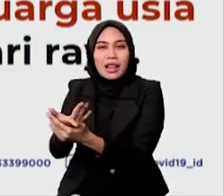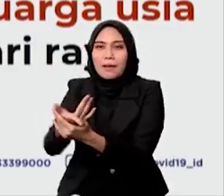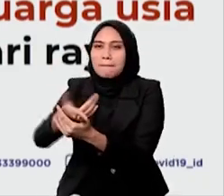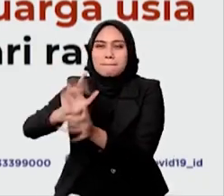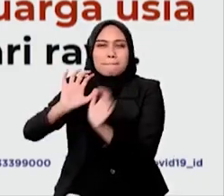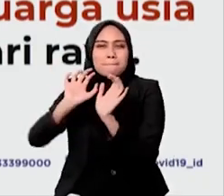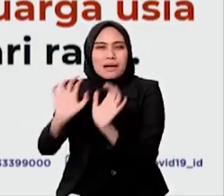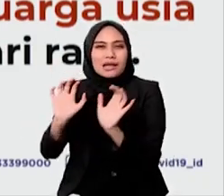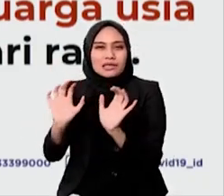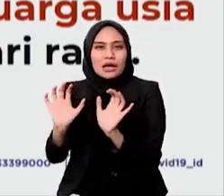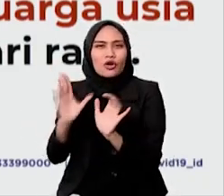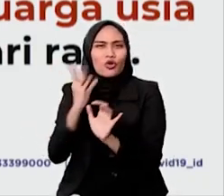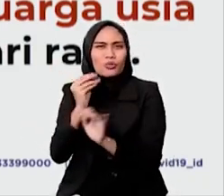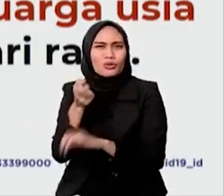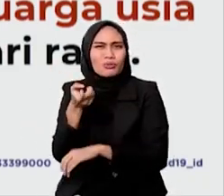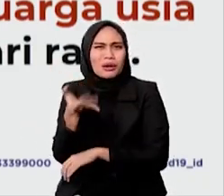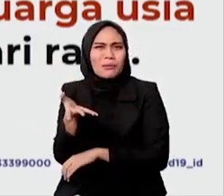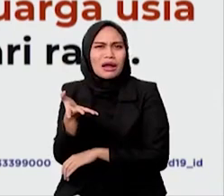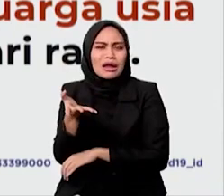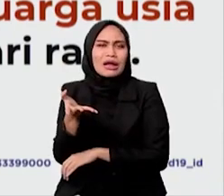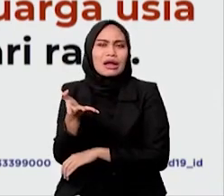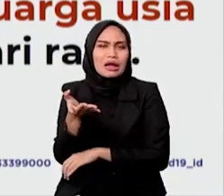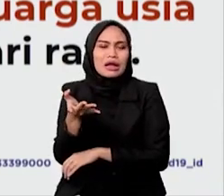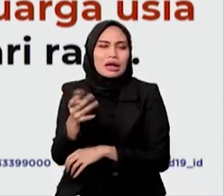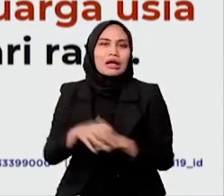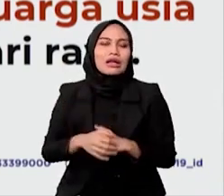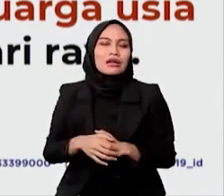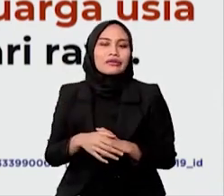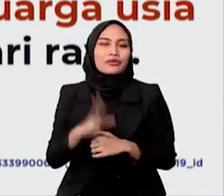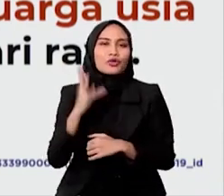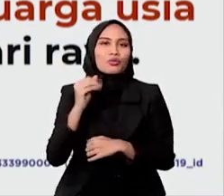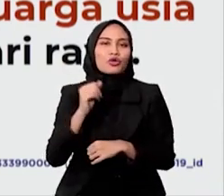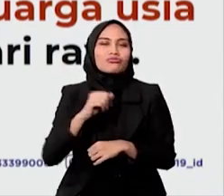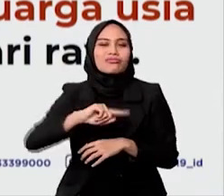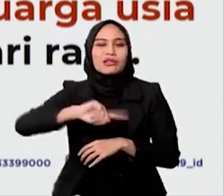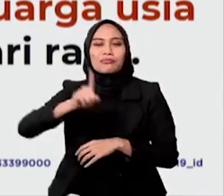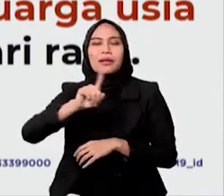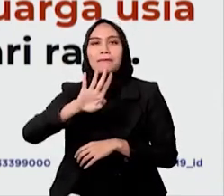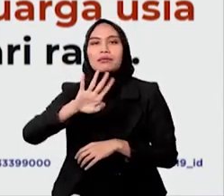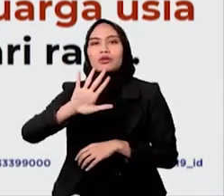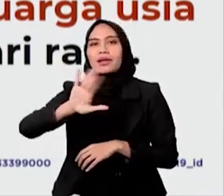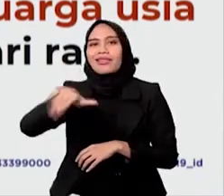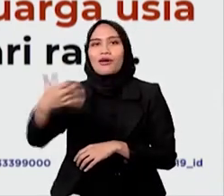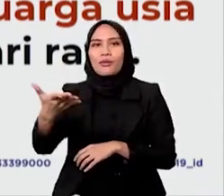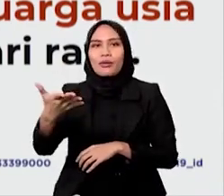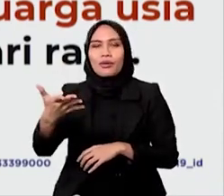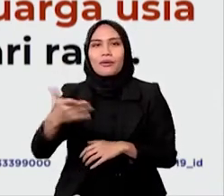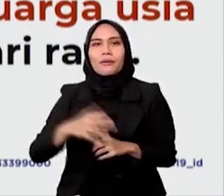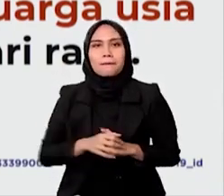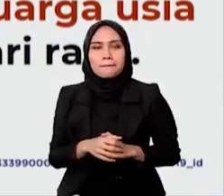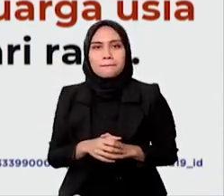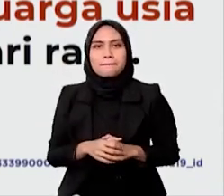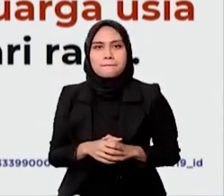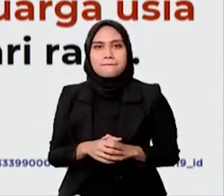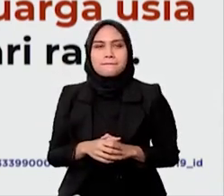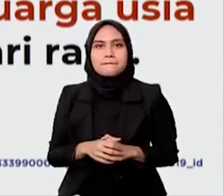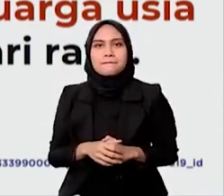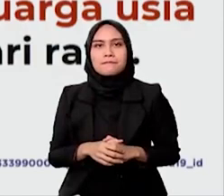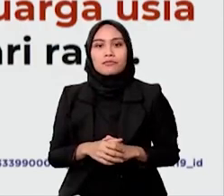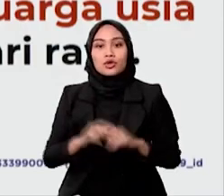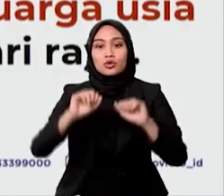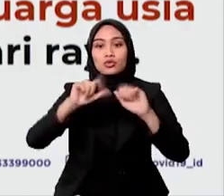tinggi ini terjadi pada usia lebih dari 45 tahun dengan